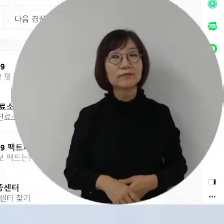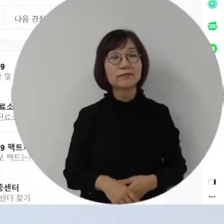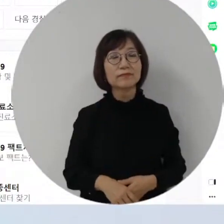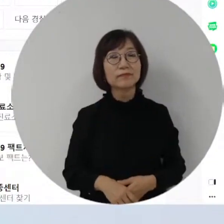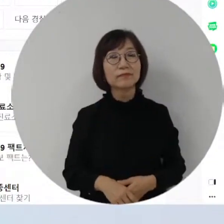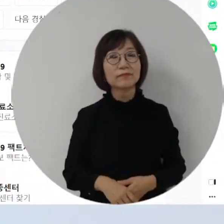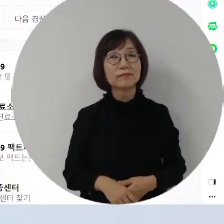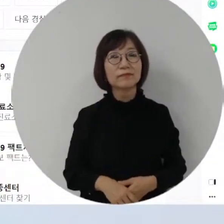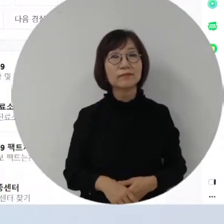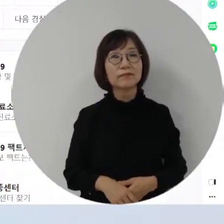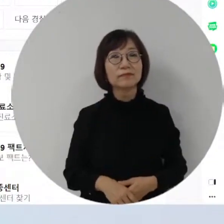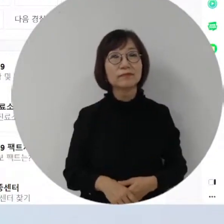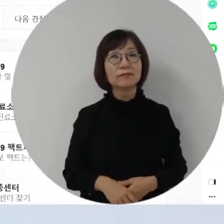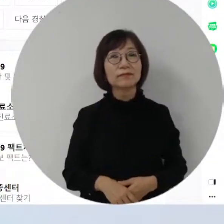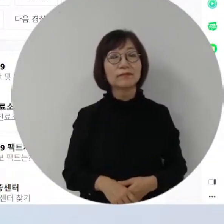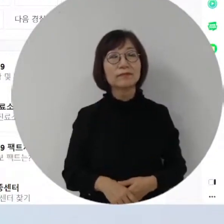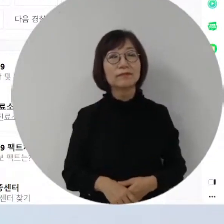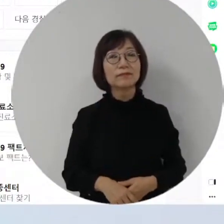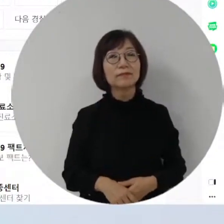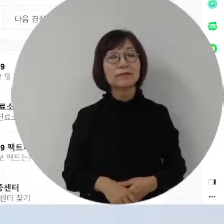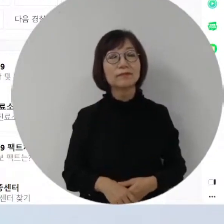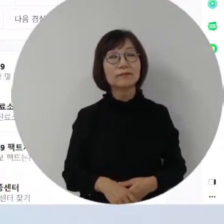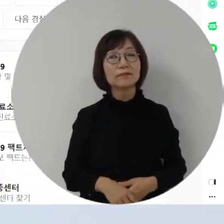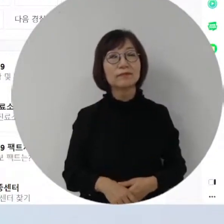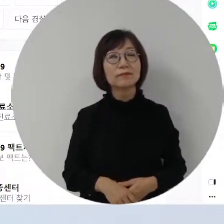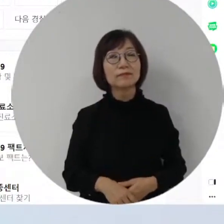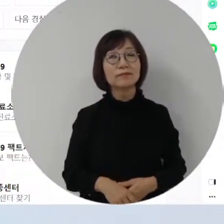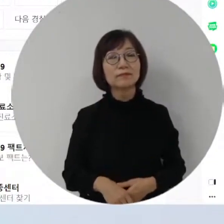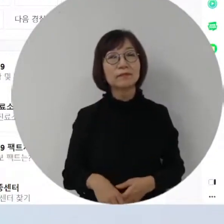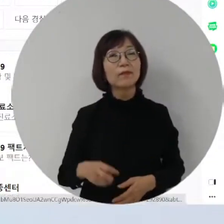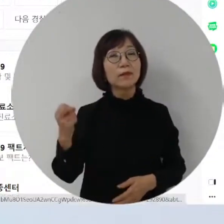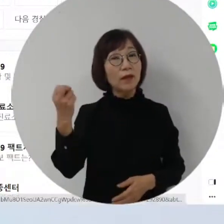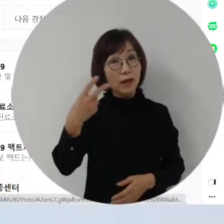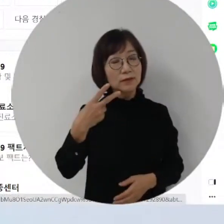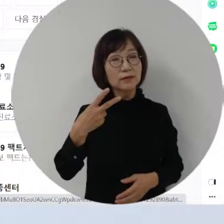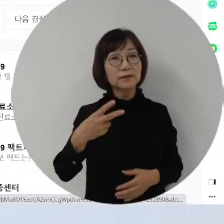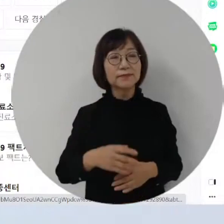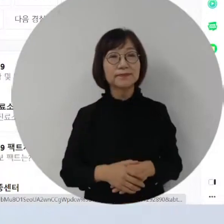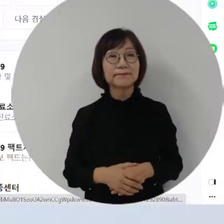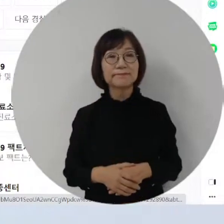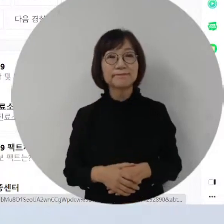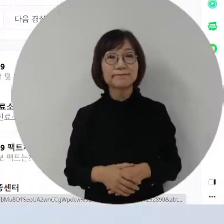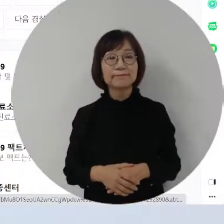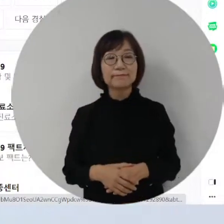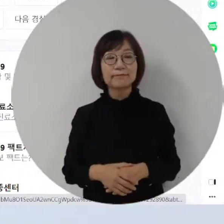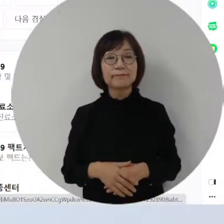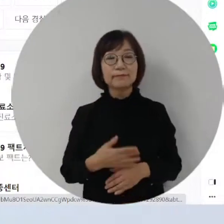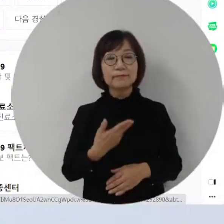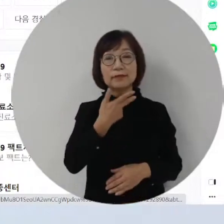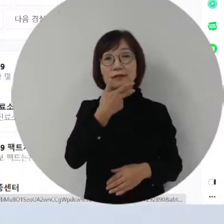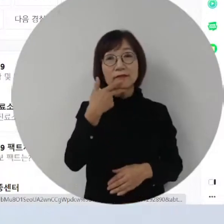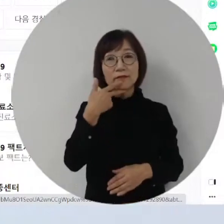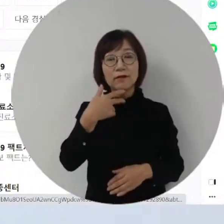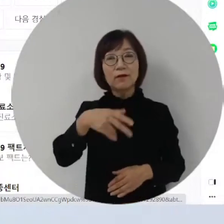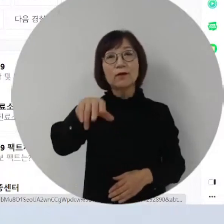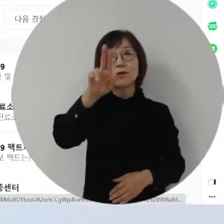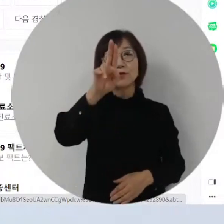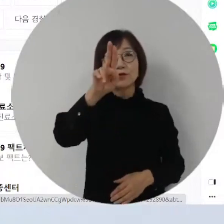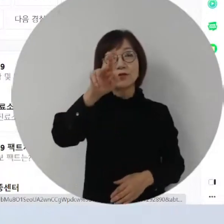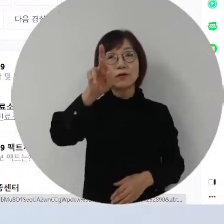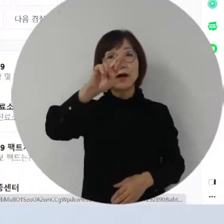이렇게 탭으로 열리고요. 이번에는 다시요. 요 URL